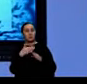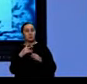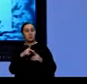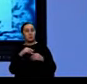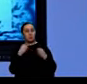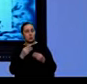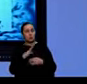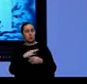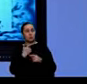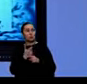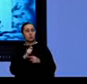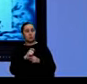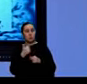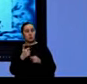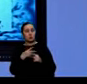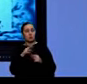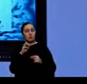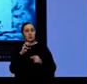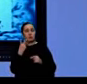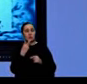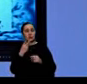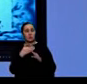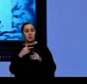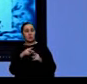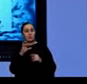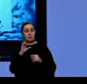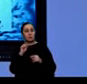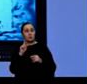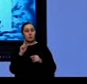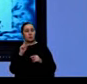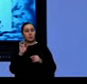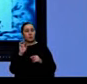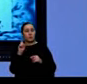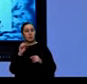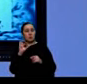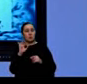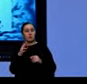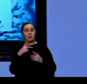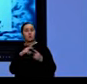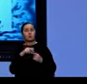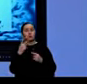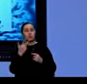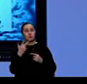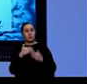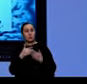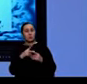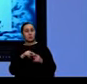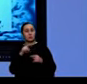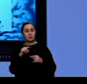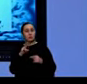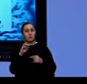berilgan? Juda yaxshi. Matnning ikkinchi qismida sabzavotlar, matnning uchinchi qismida